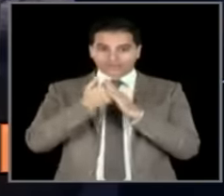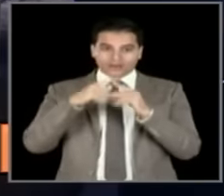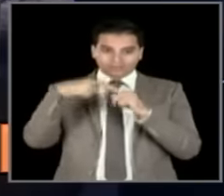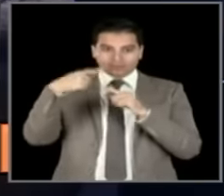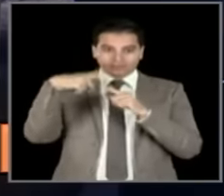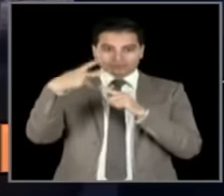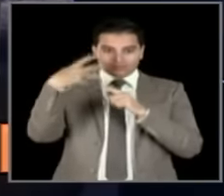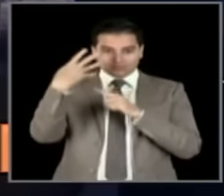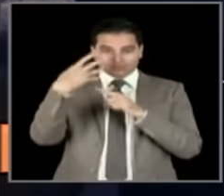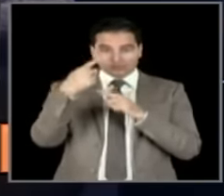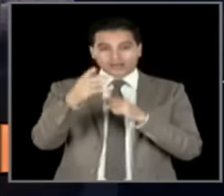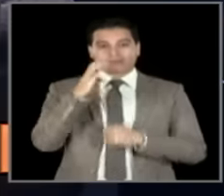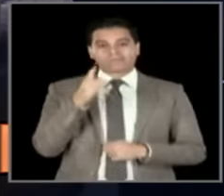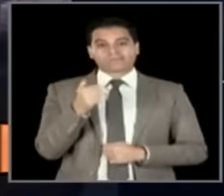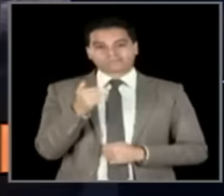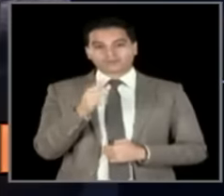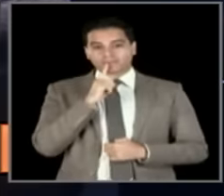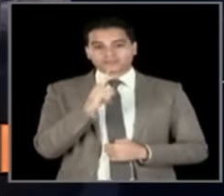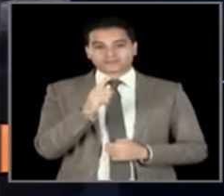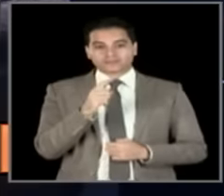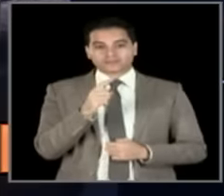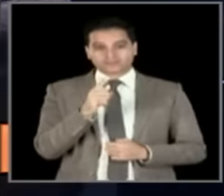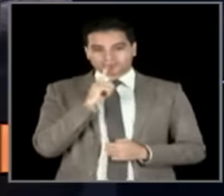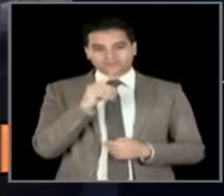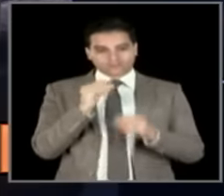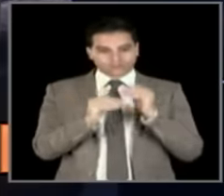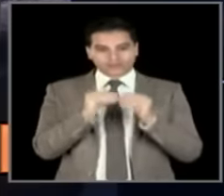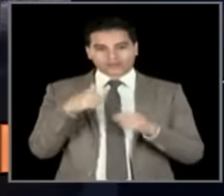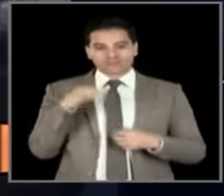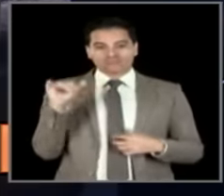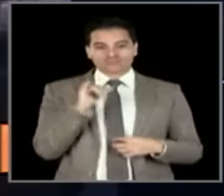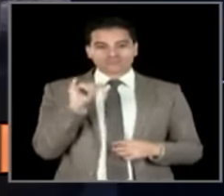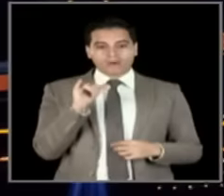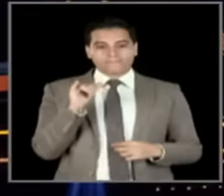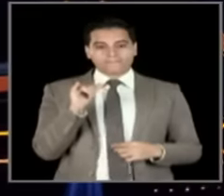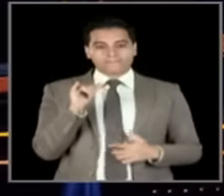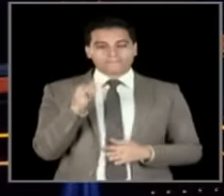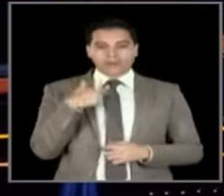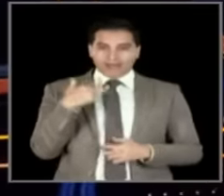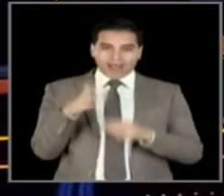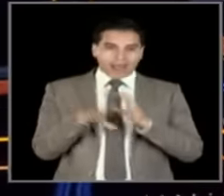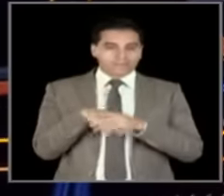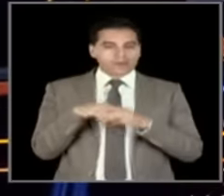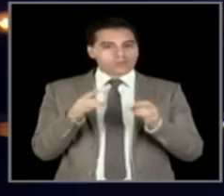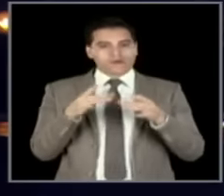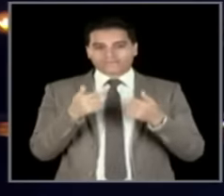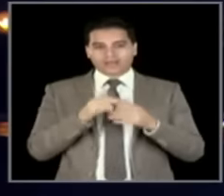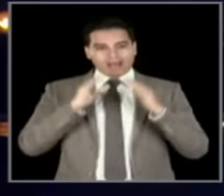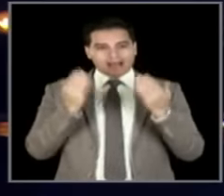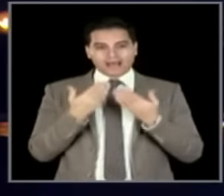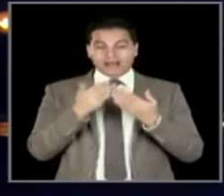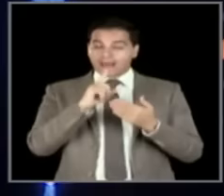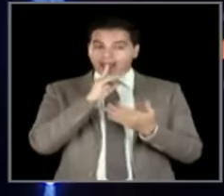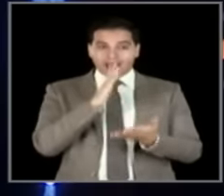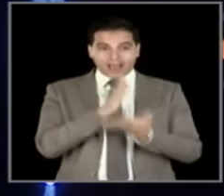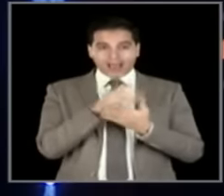ايفان الرهيب، كان عندك الاجابه؟ كان عندي الاجابه، وكان عندي نعمان عصور، بس الحمد لله يعني اهم حاجه احنا يعني بنعمل اللي علينا. لا ما بتعملوش